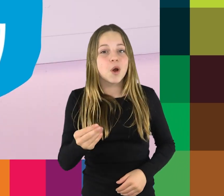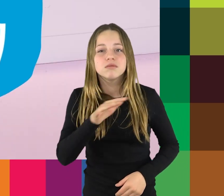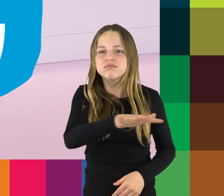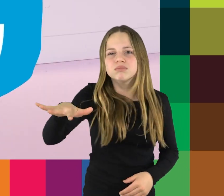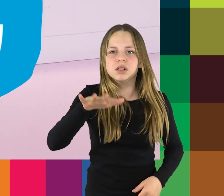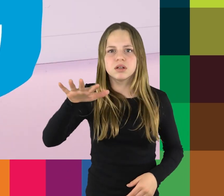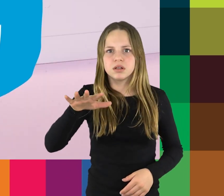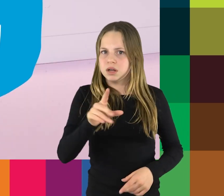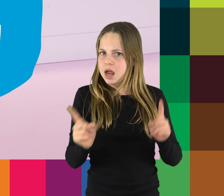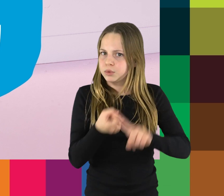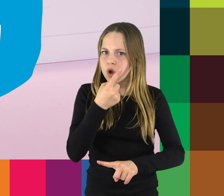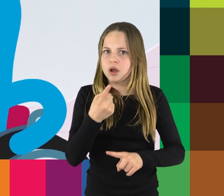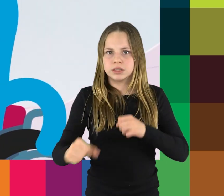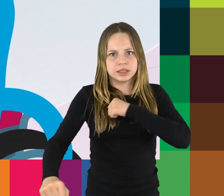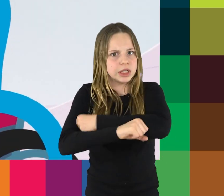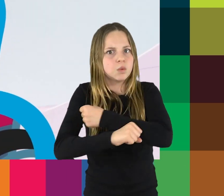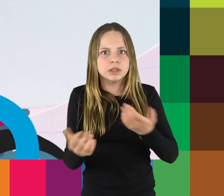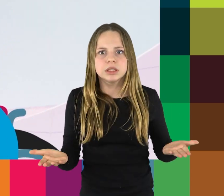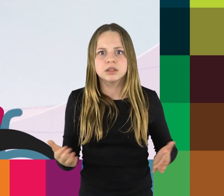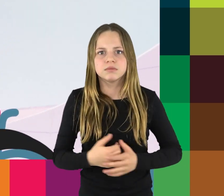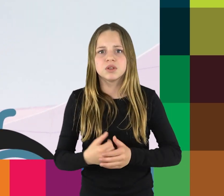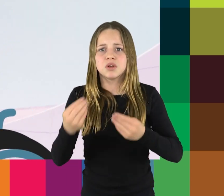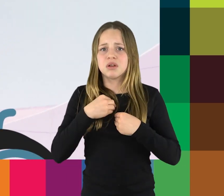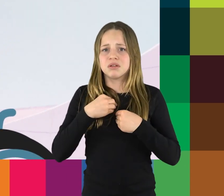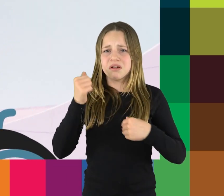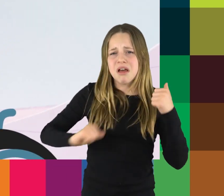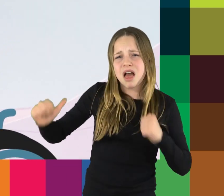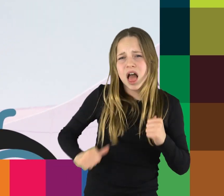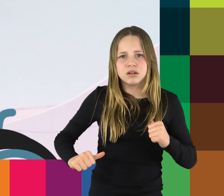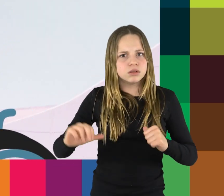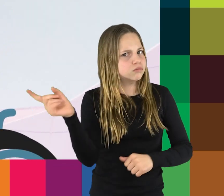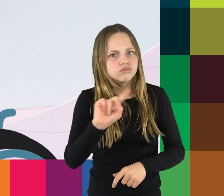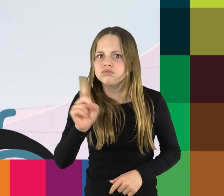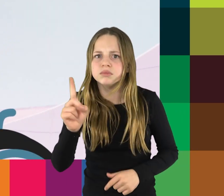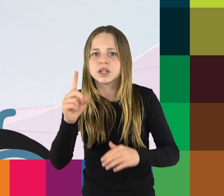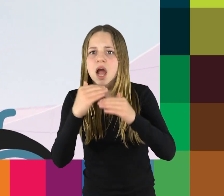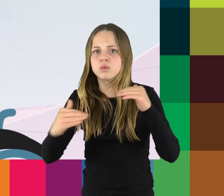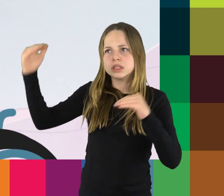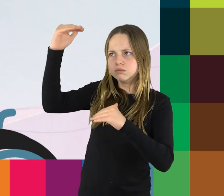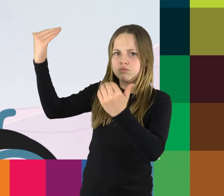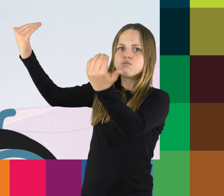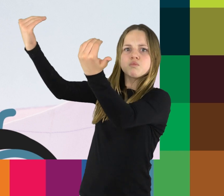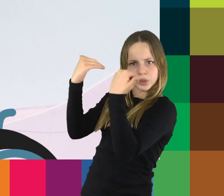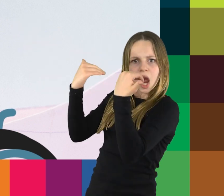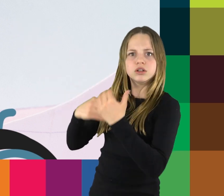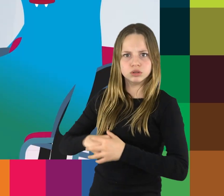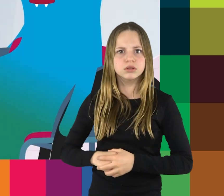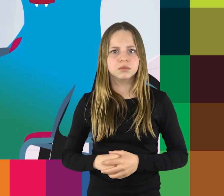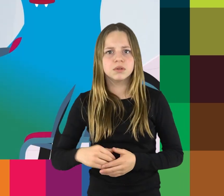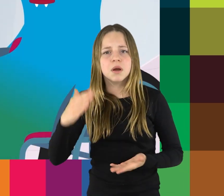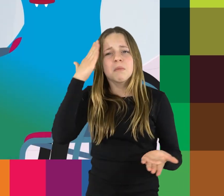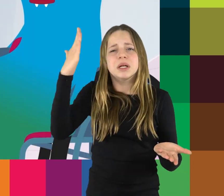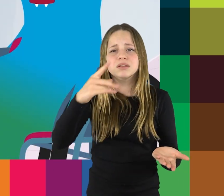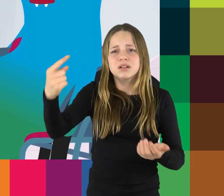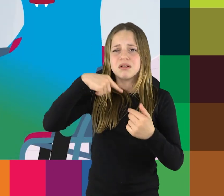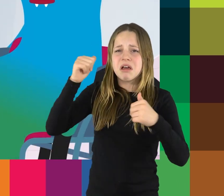Tous les enfants ont le droit d'être en sécurité. Personne ne doit nous faire de mal. Les adultes doivent nous protéger. Qu'est-ce qu'on